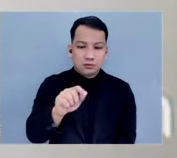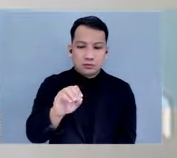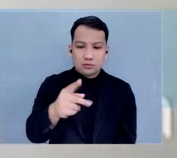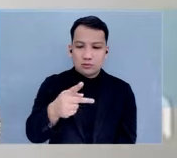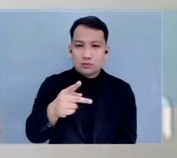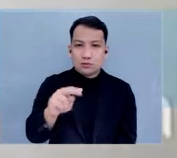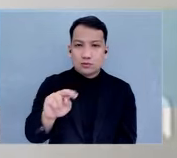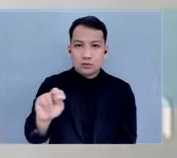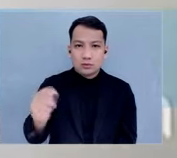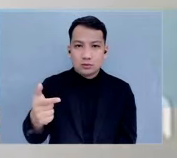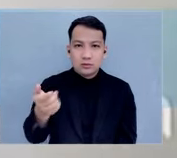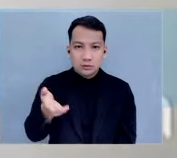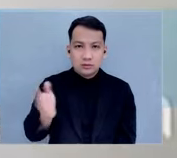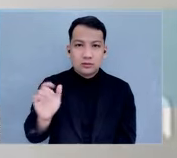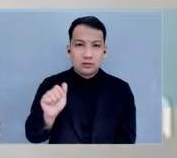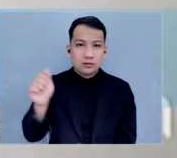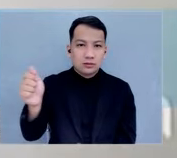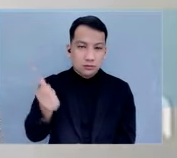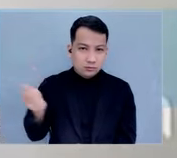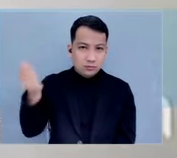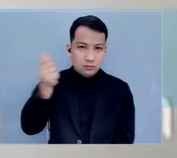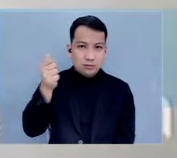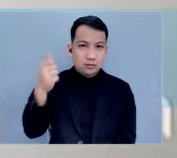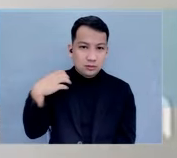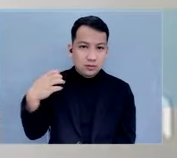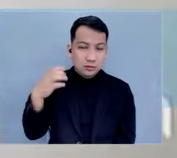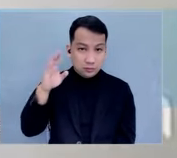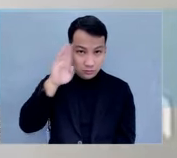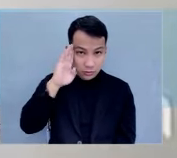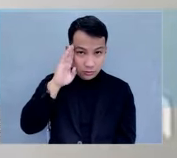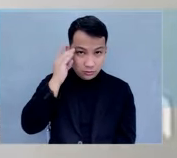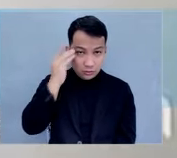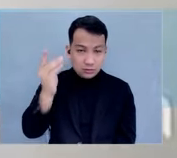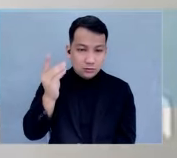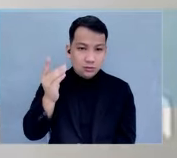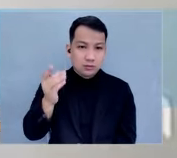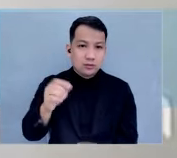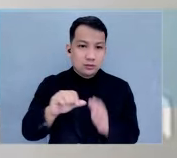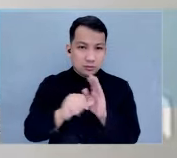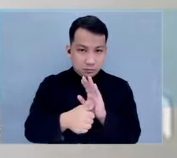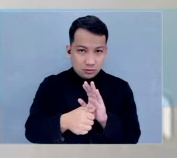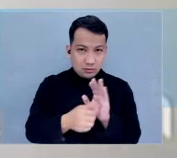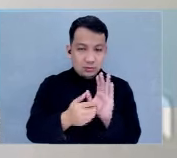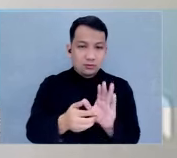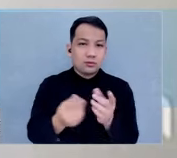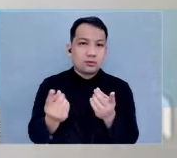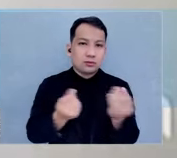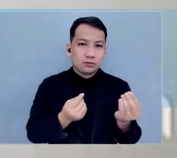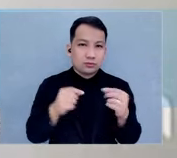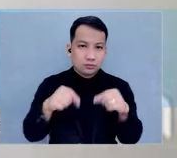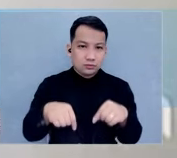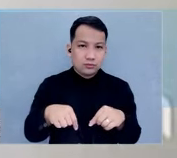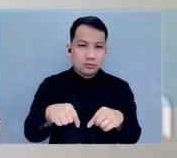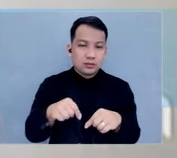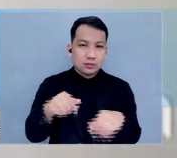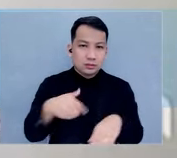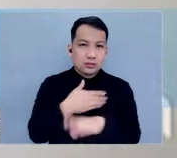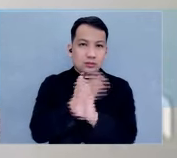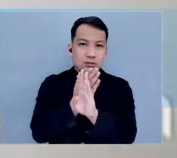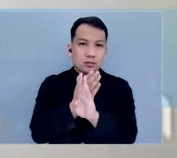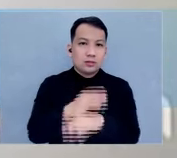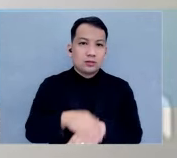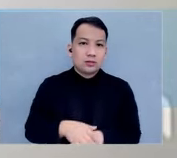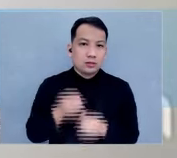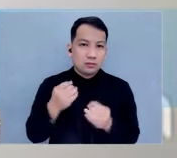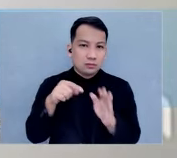Police Colonel Ronald Bato de la Rosa na i-impose ito sa Davao City. Ang dami pong namamatay dito,